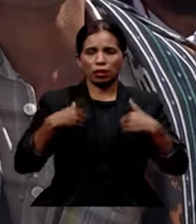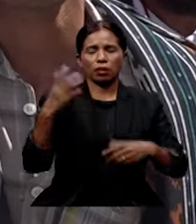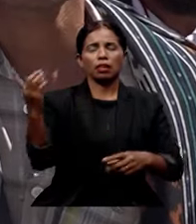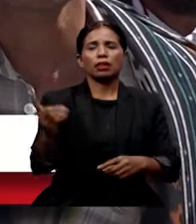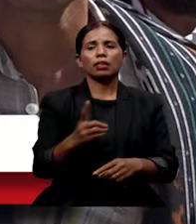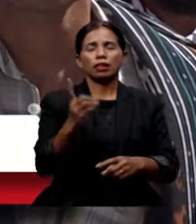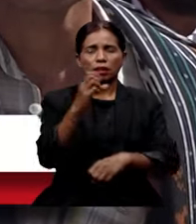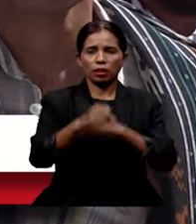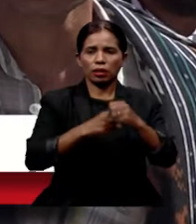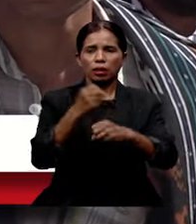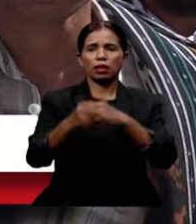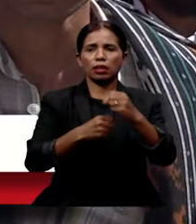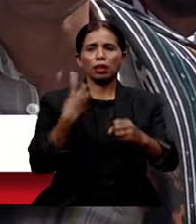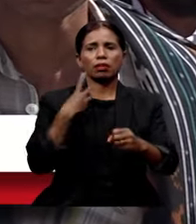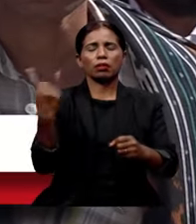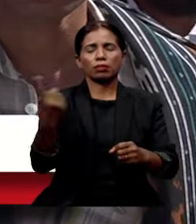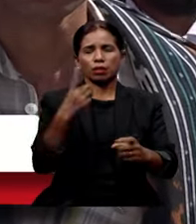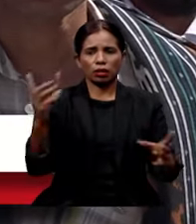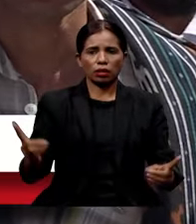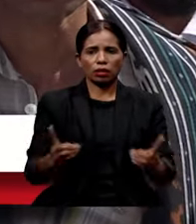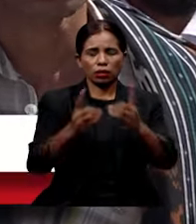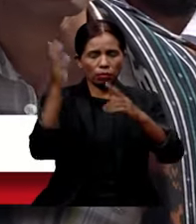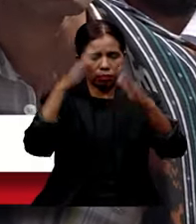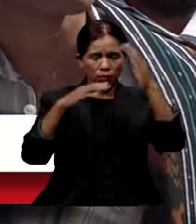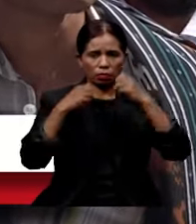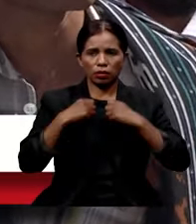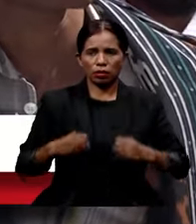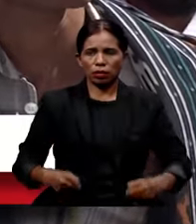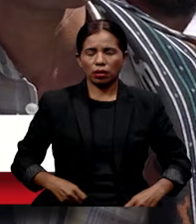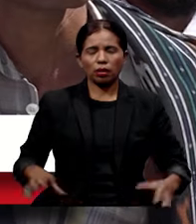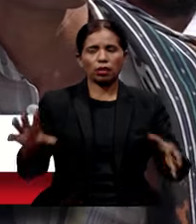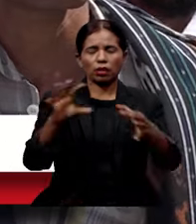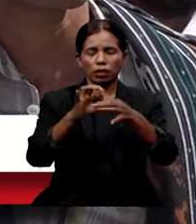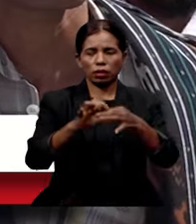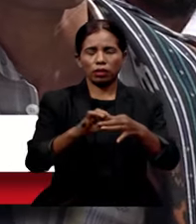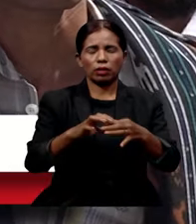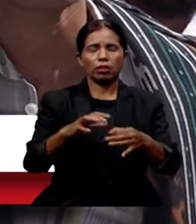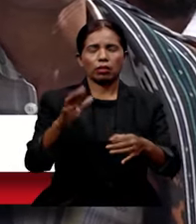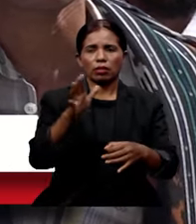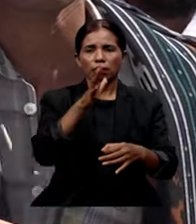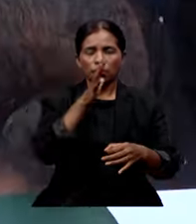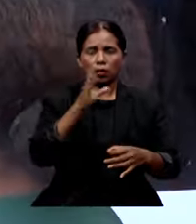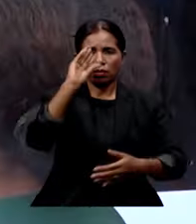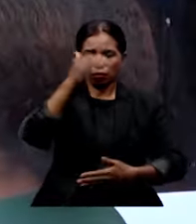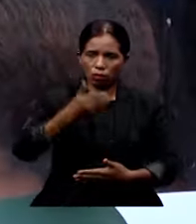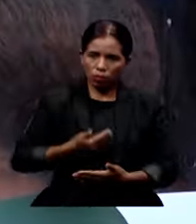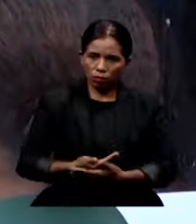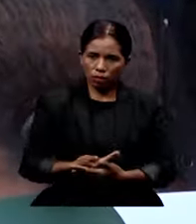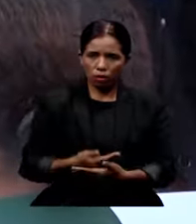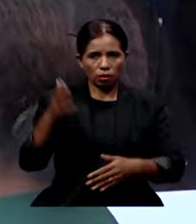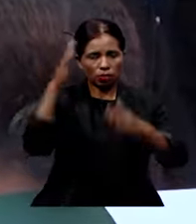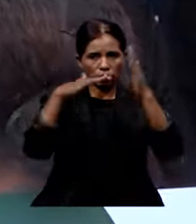hasoru problema bai ha Saudi nina liu-liu ba liga liu bai inan ho oan i